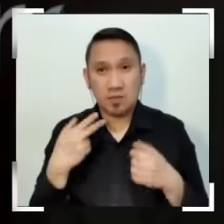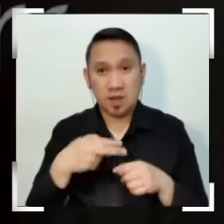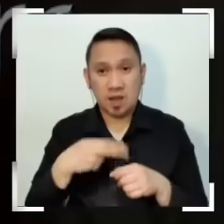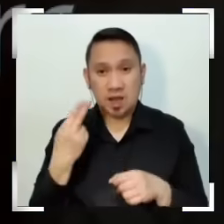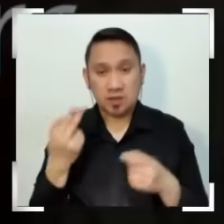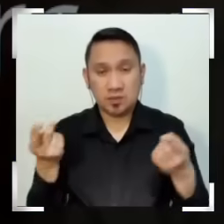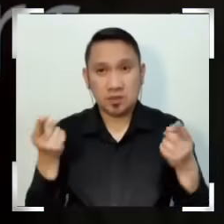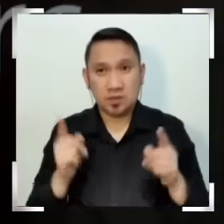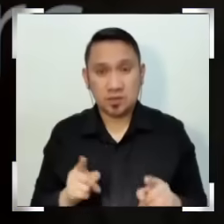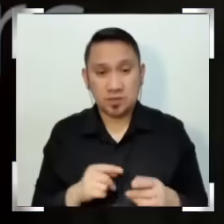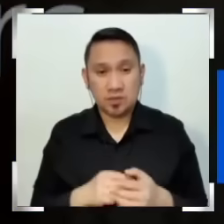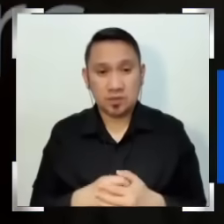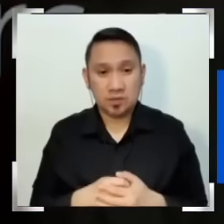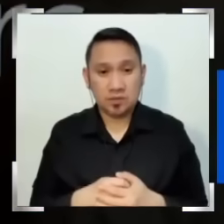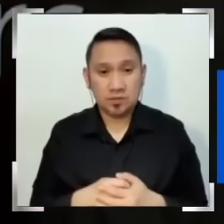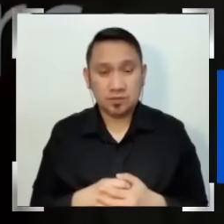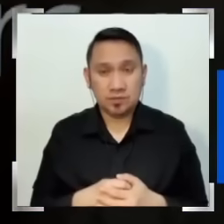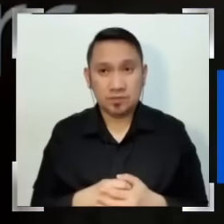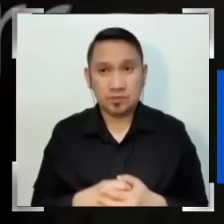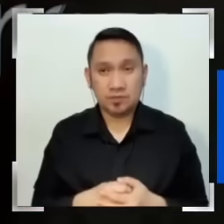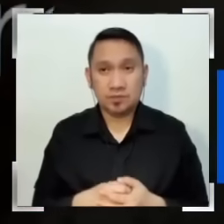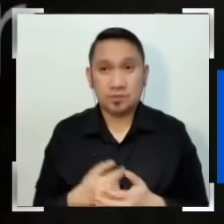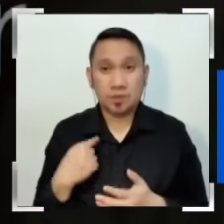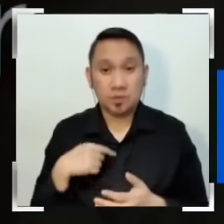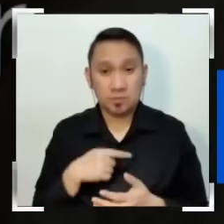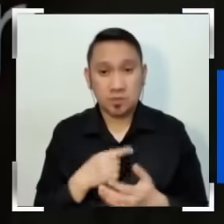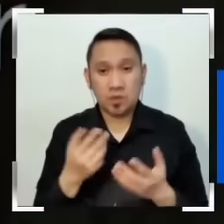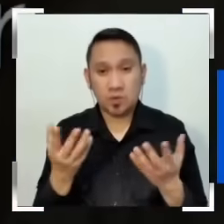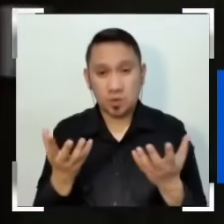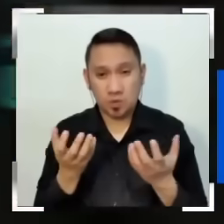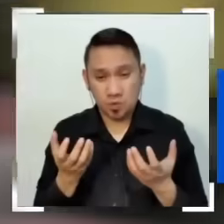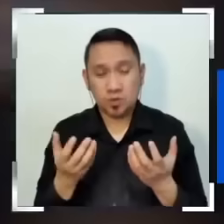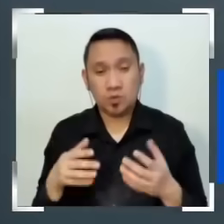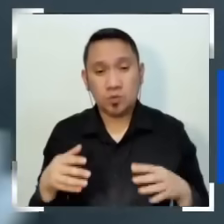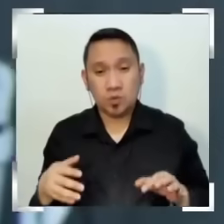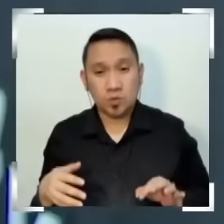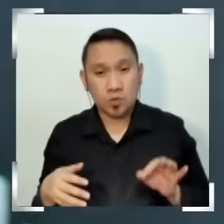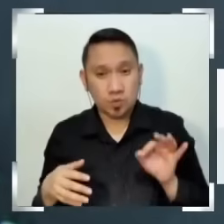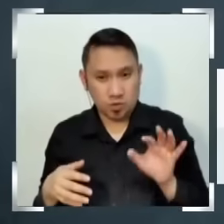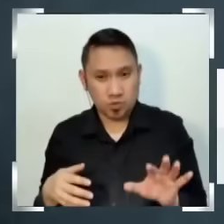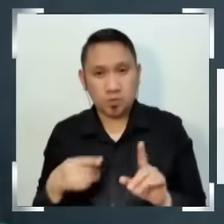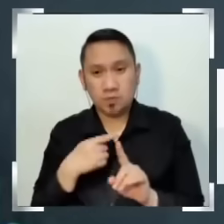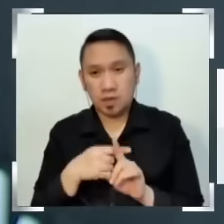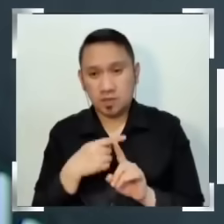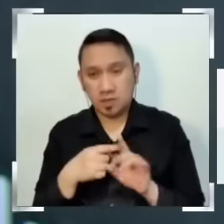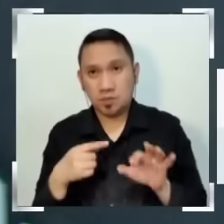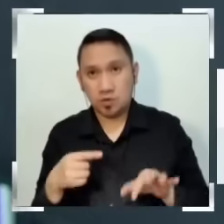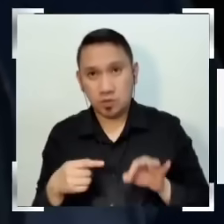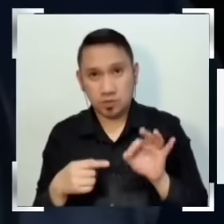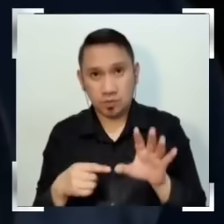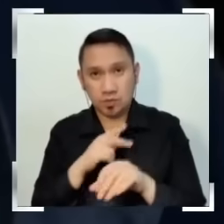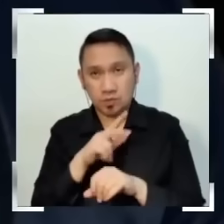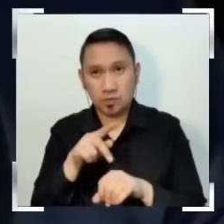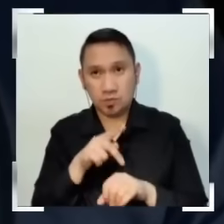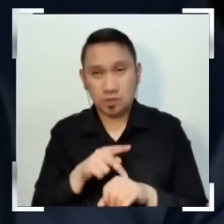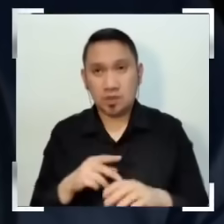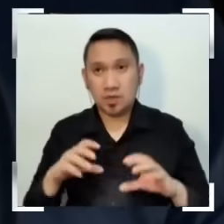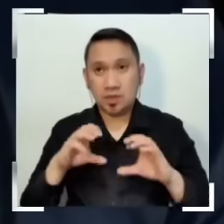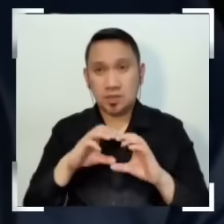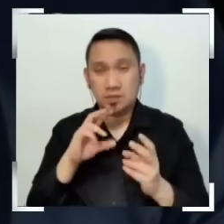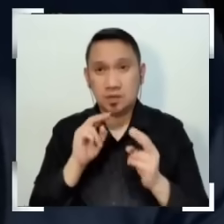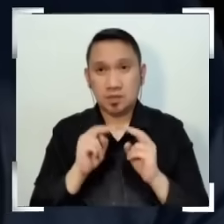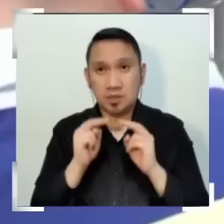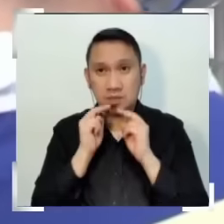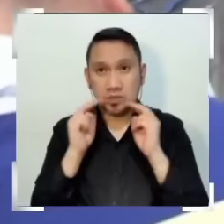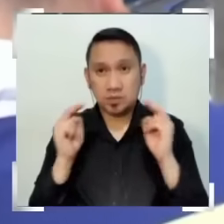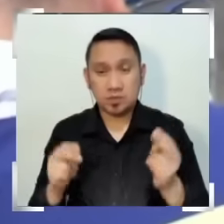want to make big contributions here in the Philippines. Para sa GMA Integrated News, ako si Jun